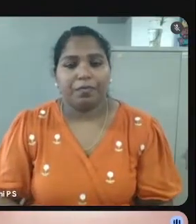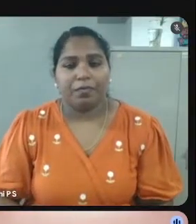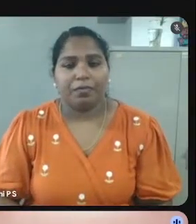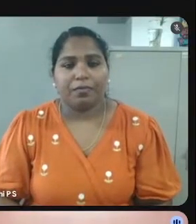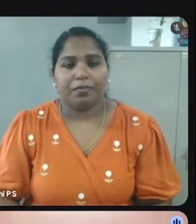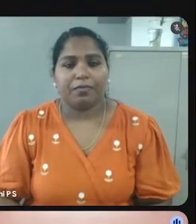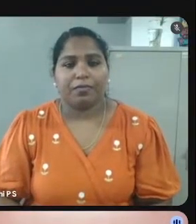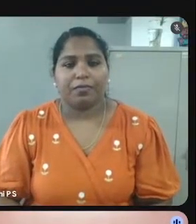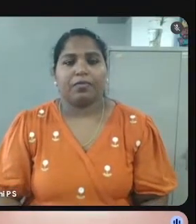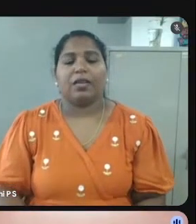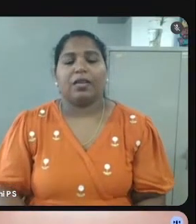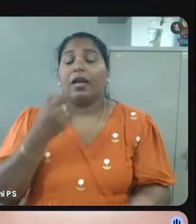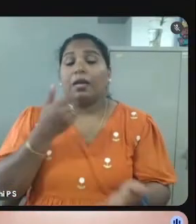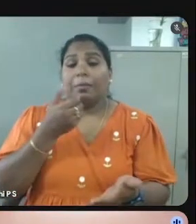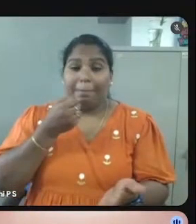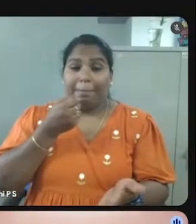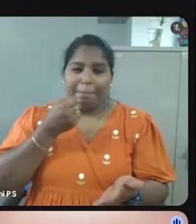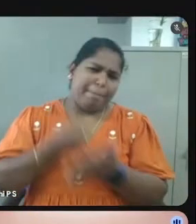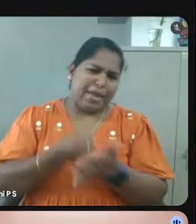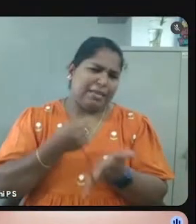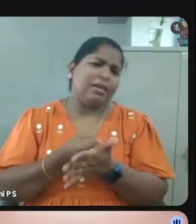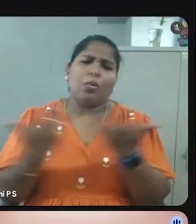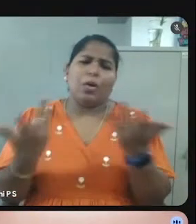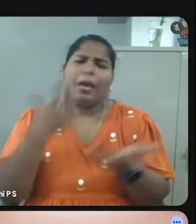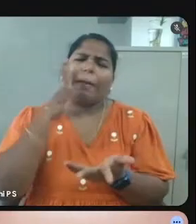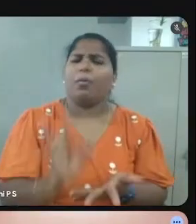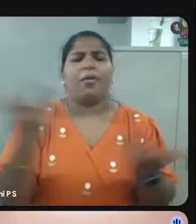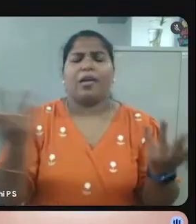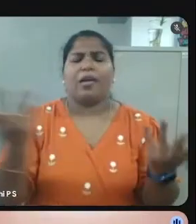ഒരു ബേസിക് സെക്ഷുവൽ എഡ്യൂക്കേഷൻ ആണ്. പ്രീവിയസ് സ്ലൈഡിൽ നാം കണ്ടപോലെ